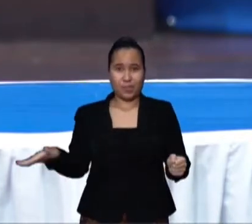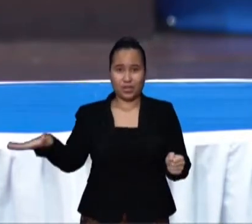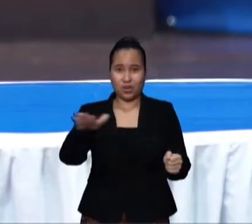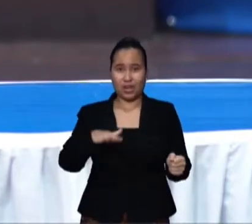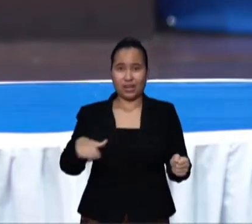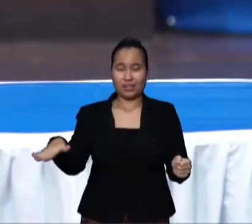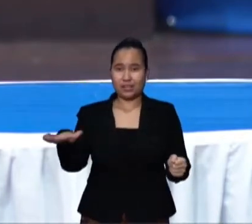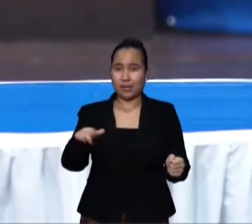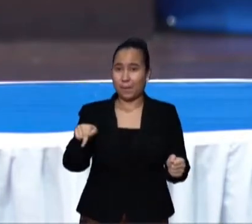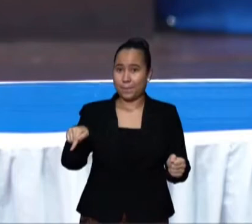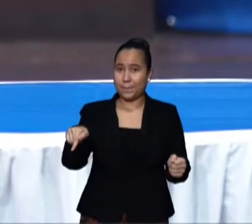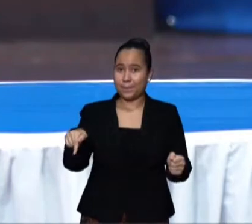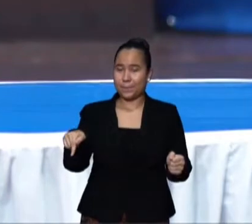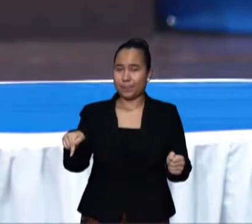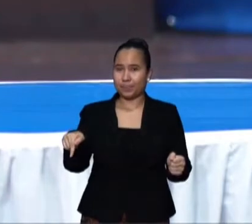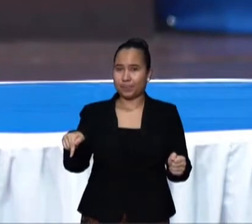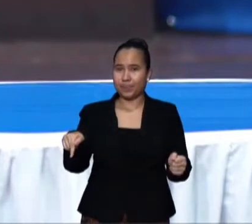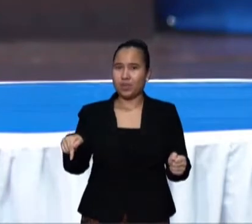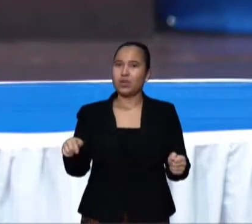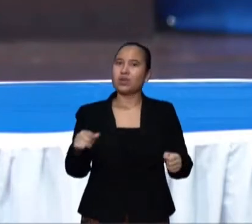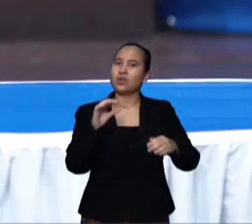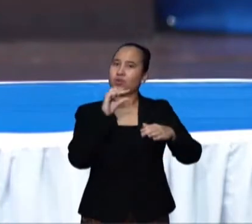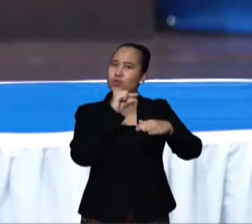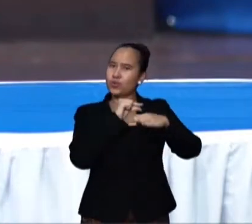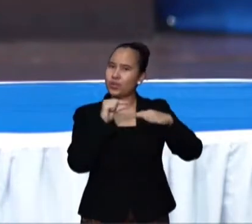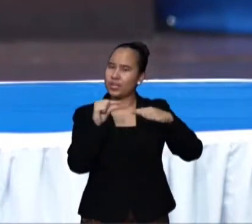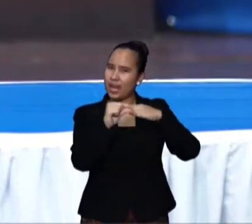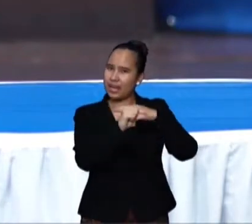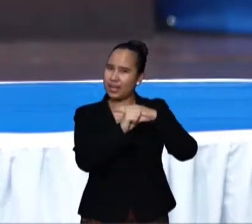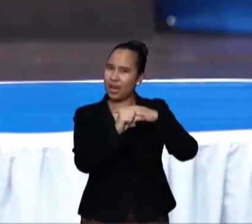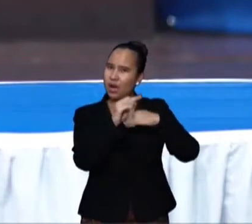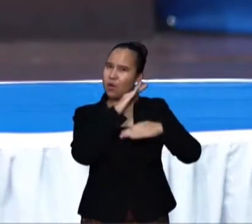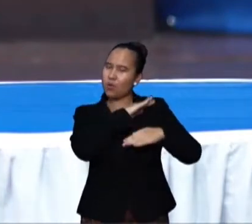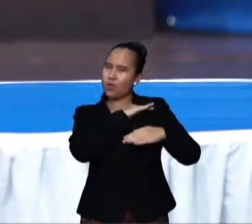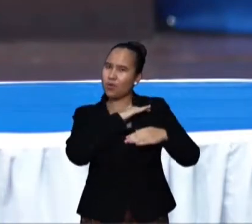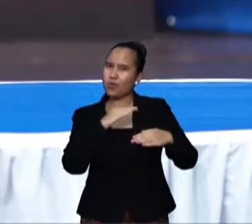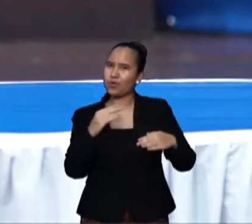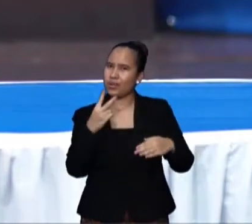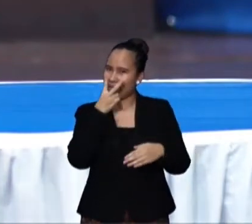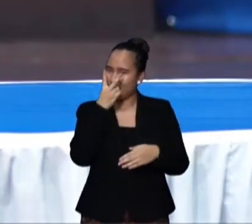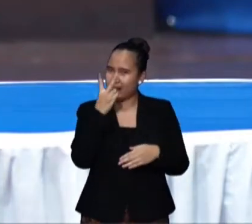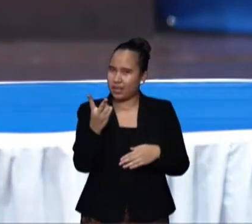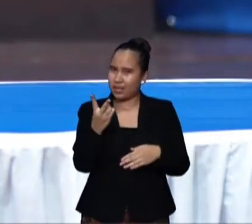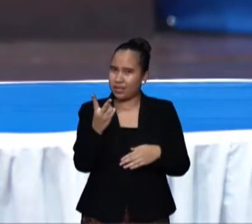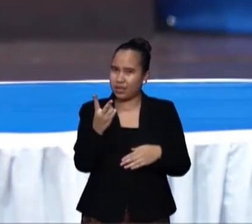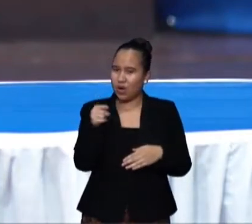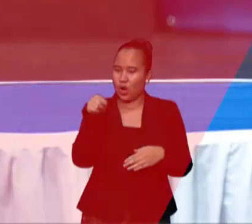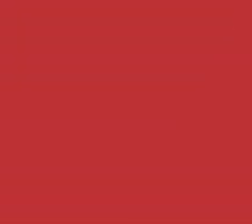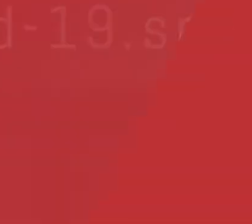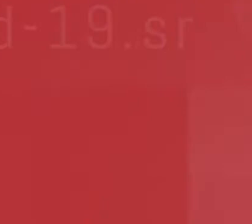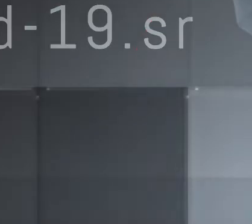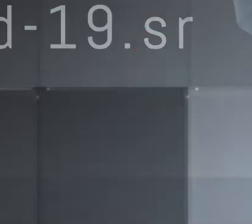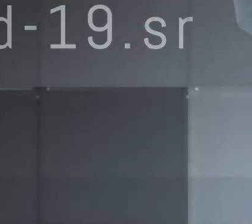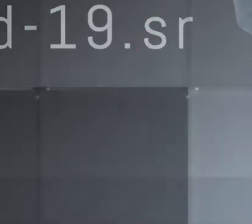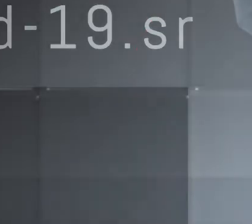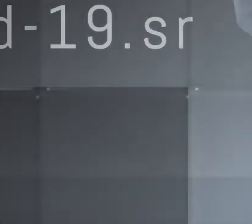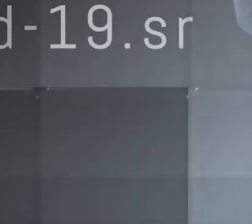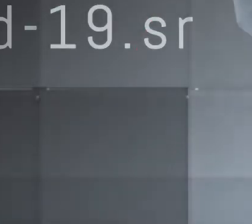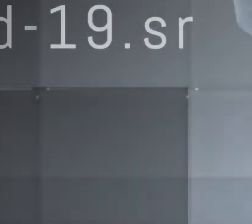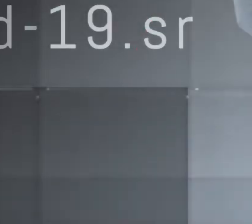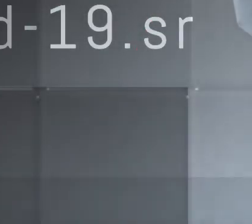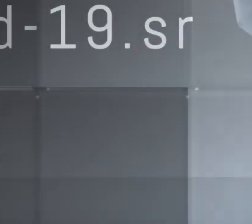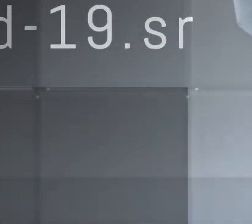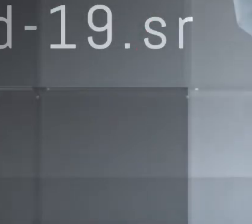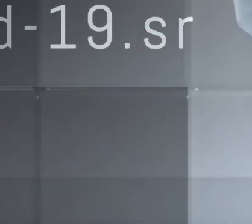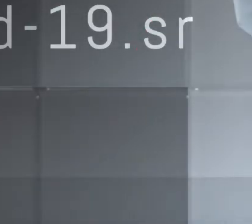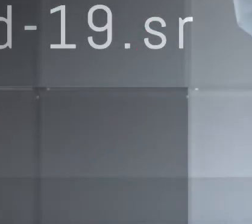overzijde, namelijk Guyana, bekeken wordt om de situatie al daar ook gesloten te houden. De strijd tegen